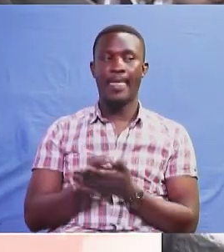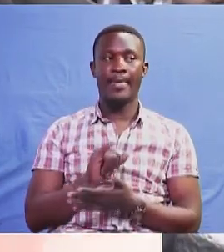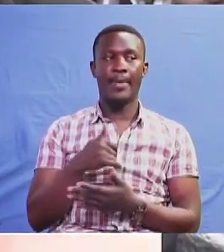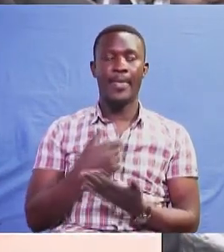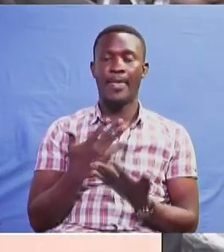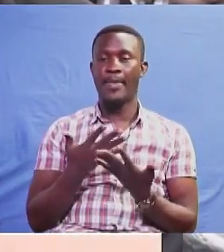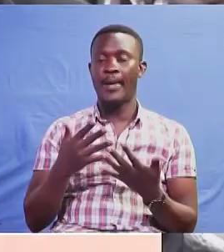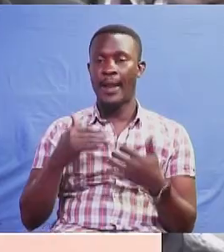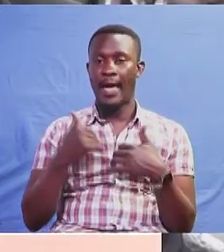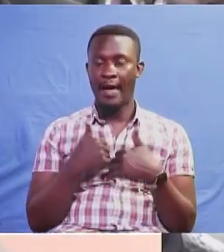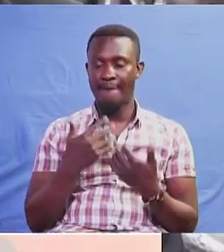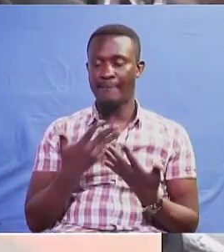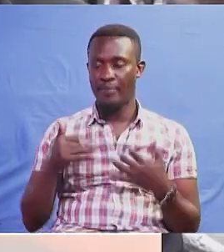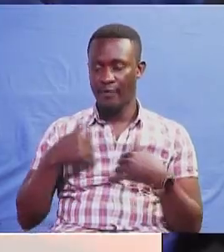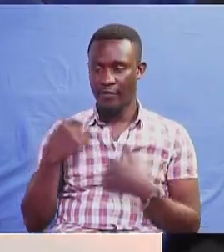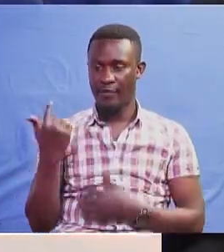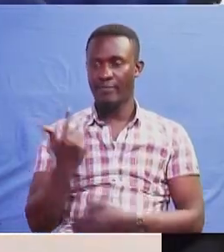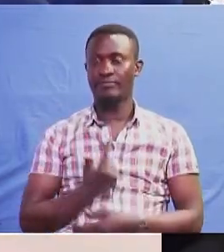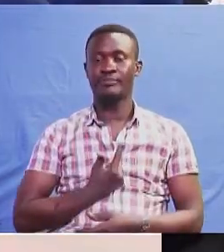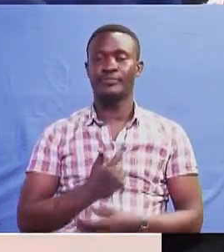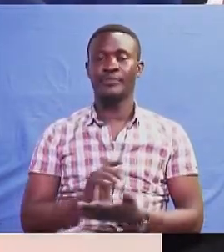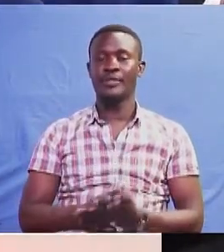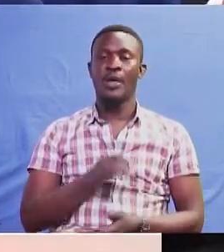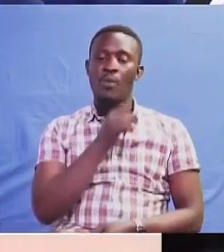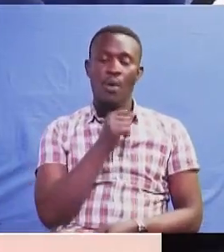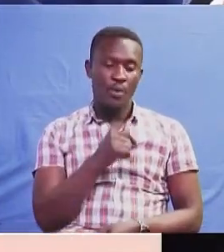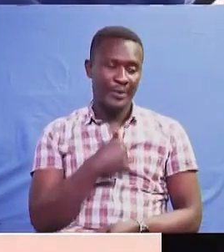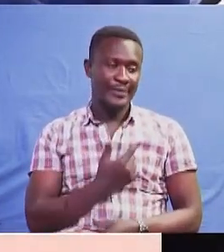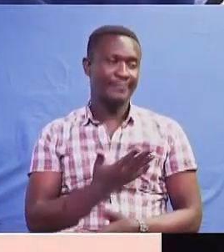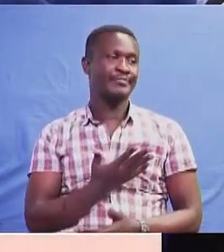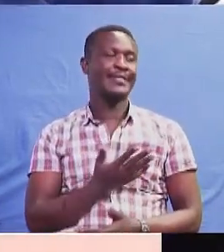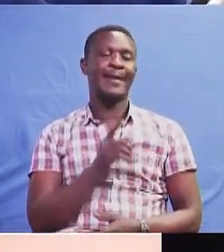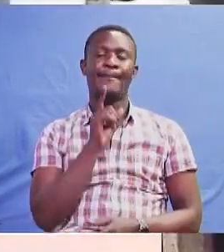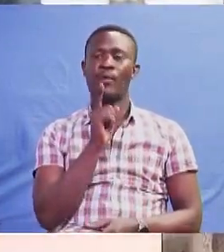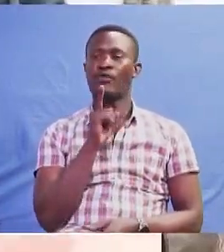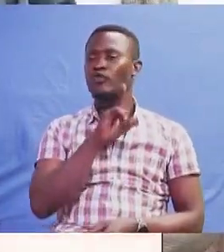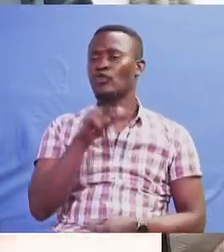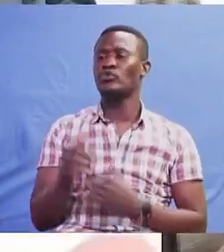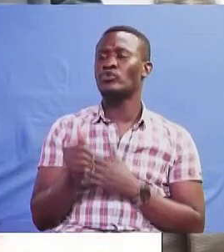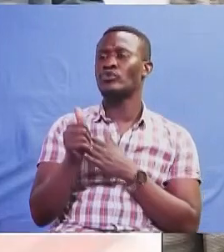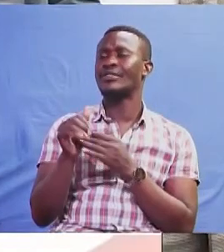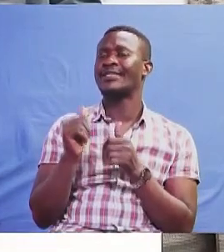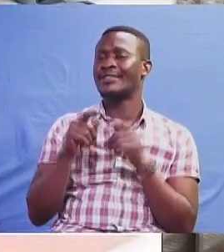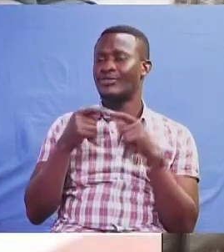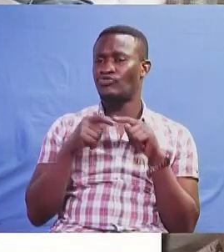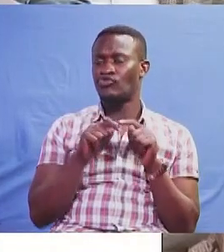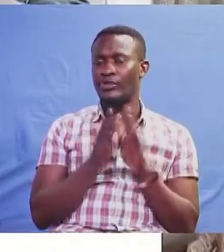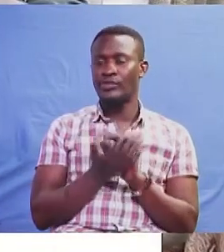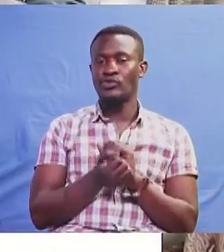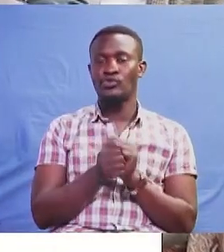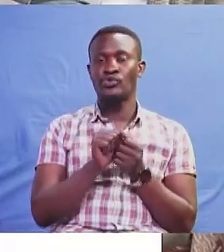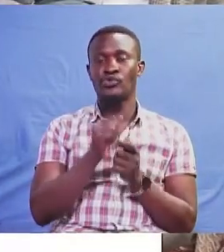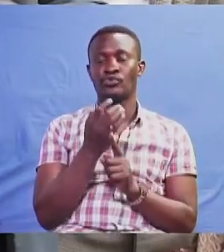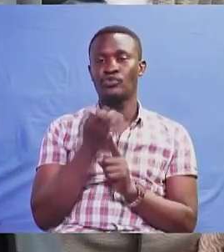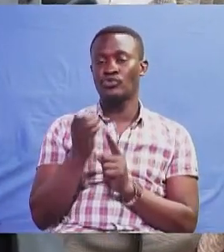mambo iko na watu kwa ubinafsi wao. Wazee hao wamewashutumu viongozi hao wanaojaribu kubadilisha